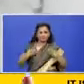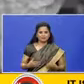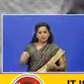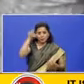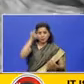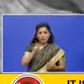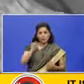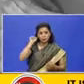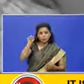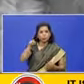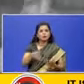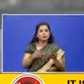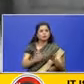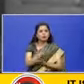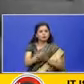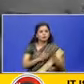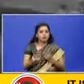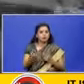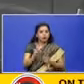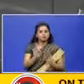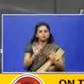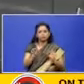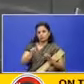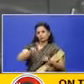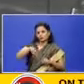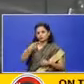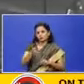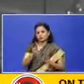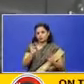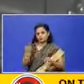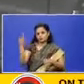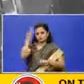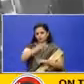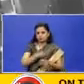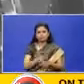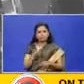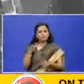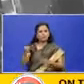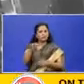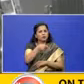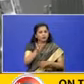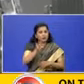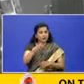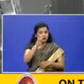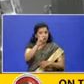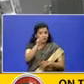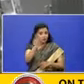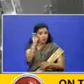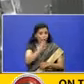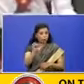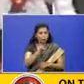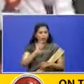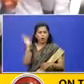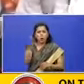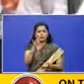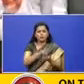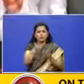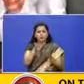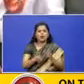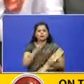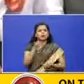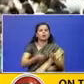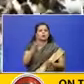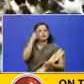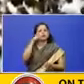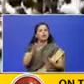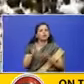जन्म जयंती का पुण्य अवसर है। इस दिन देश के कोने कोने में रन फॉर यूनिटी का आयोजन